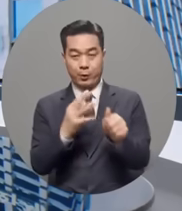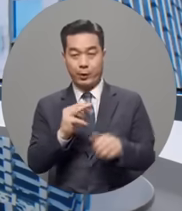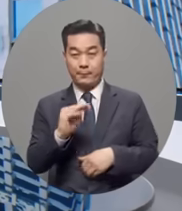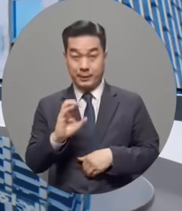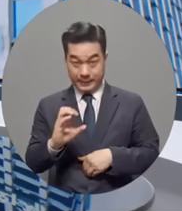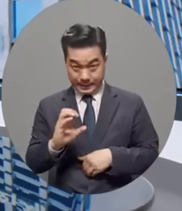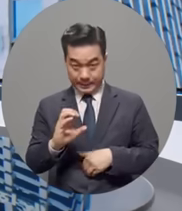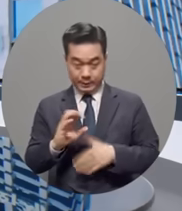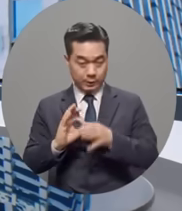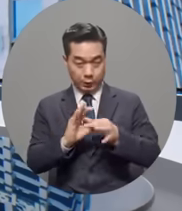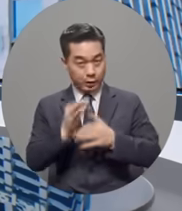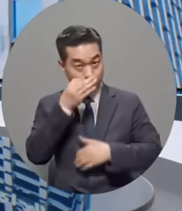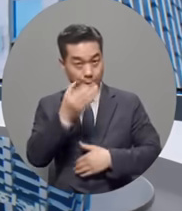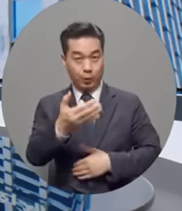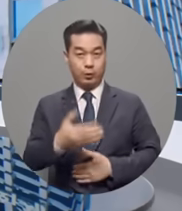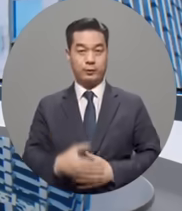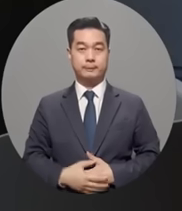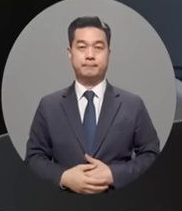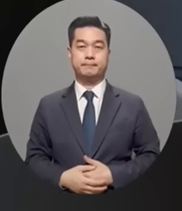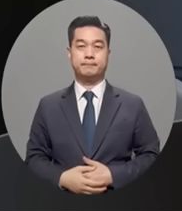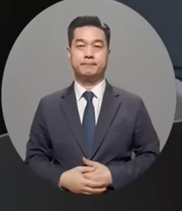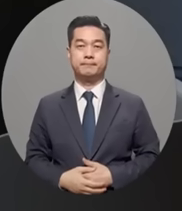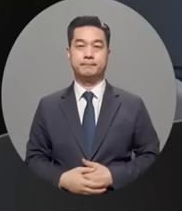송정훈 기자가 취재했습니다.